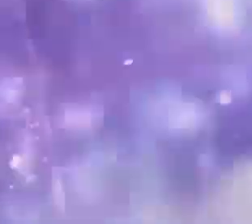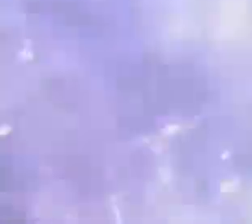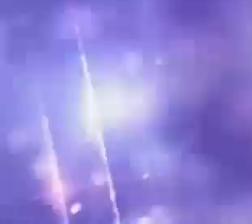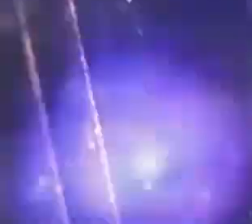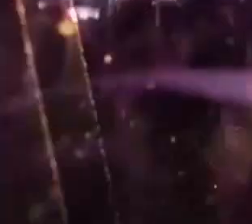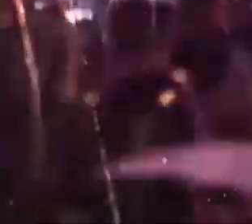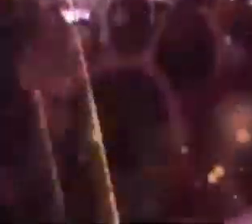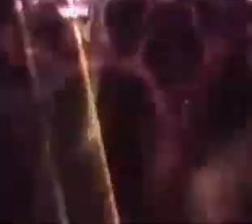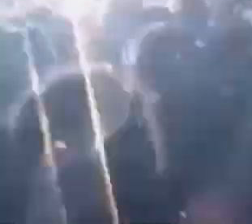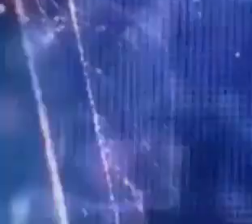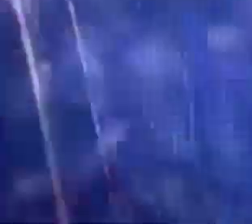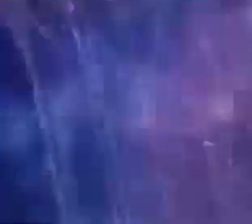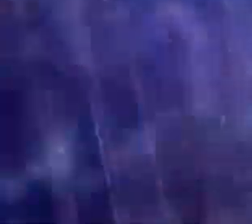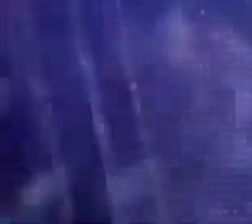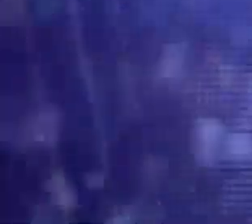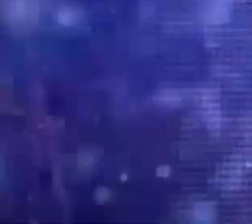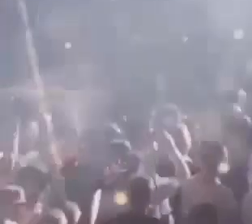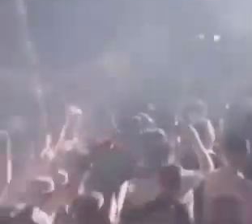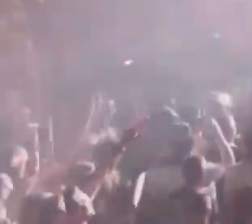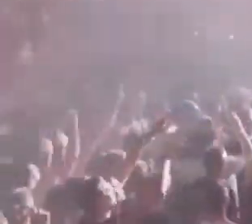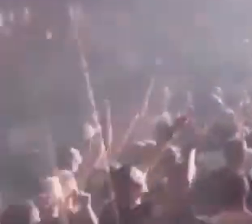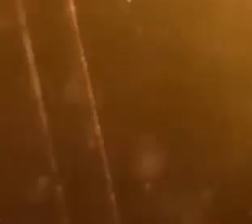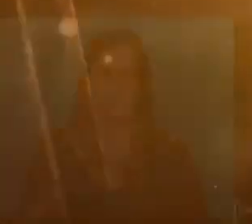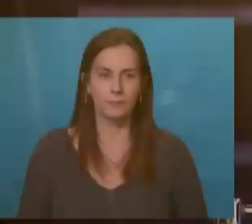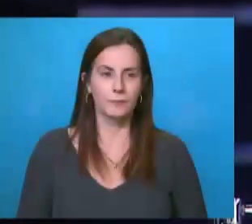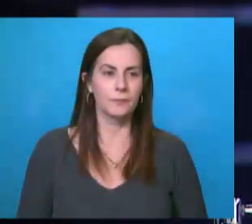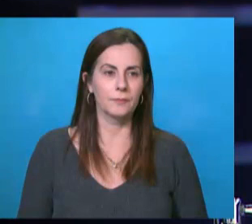שרה ברייטמן בישראל.